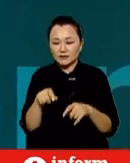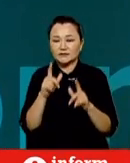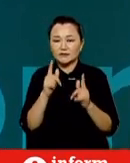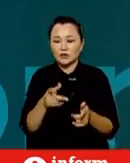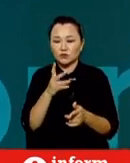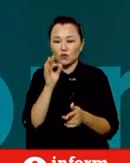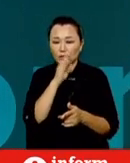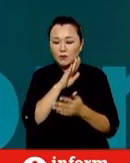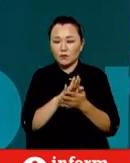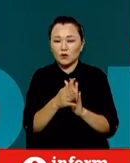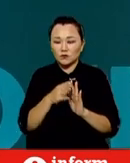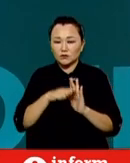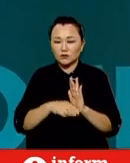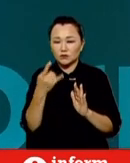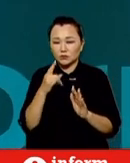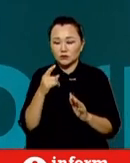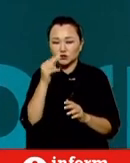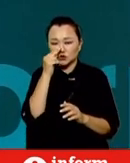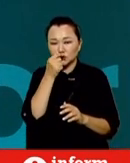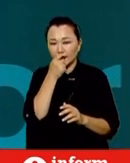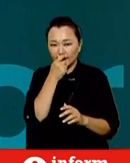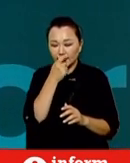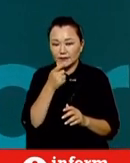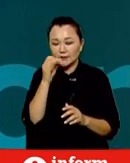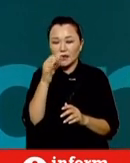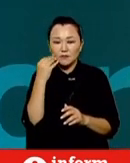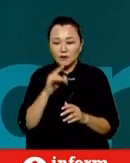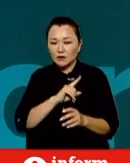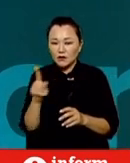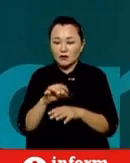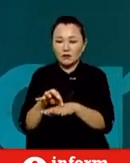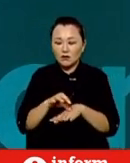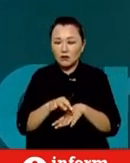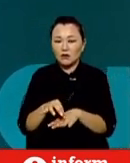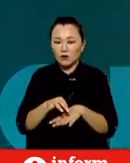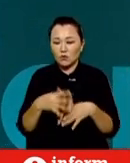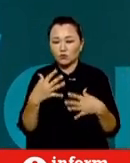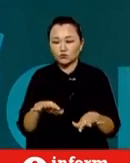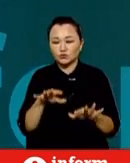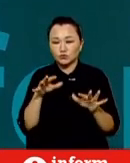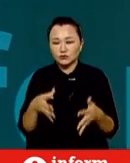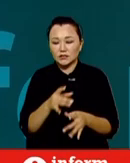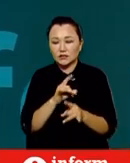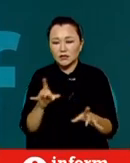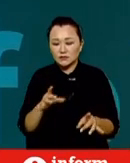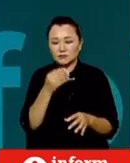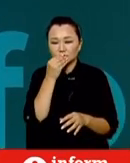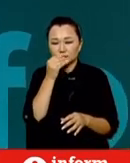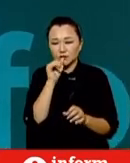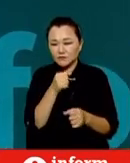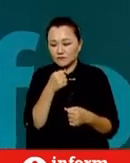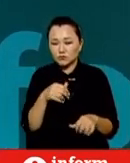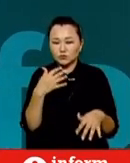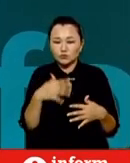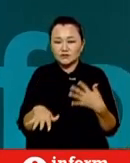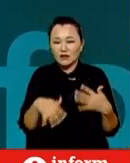Бірақ анасы жағдайы мүшкіл баланы қазір Жаркент пен Алматының арасында ары-бері сүйреп әбден мезі қылғанын айтып отыр. Аспатпаған бала әбден